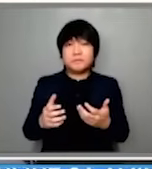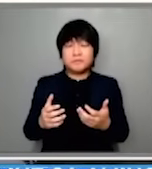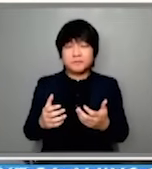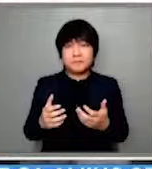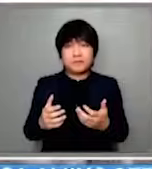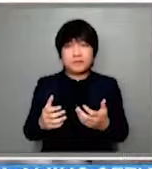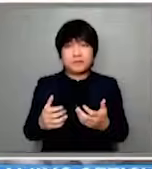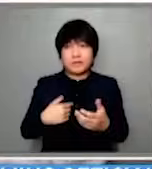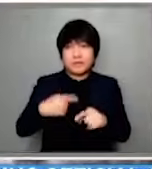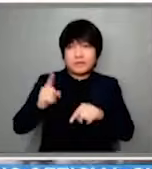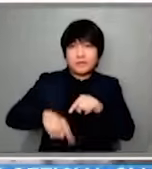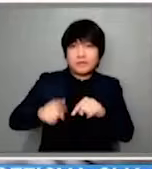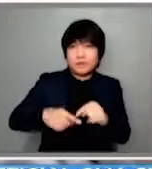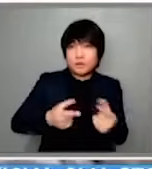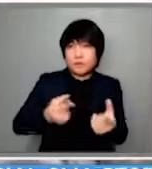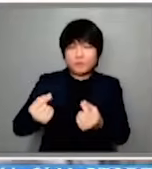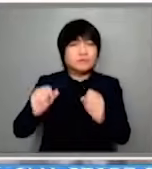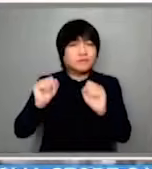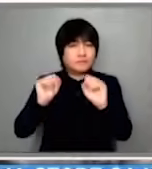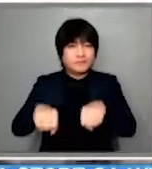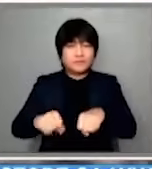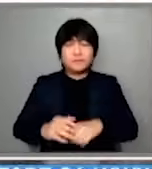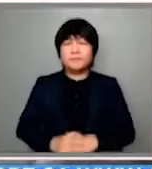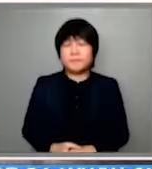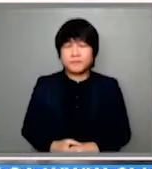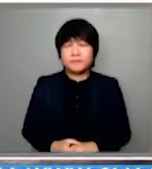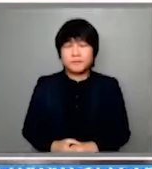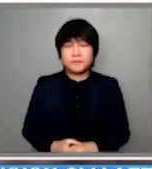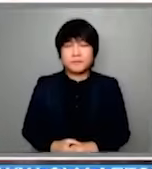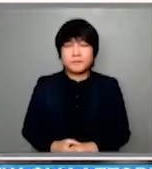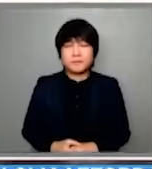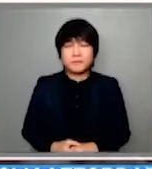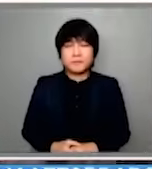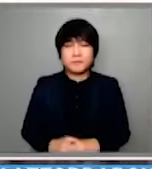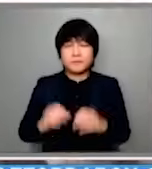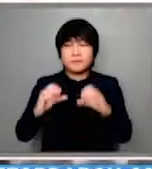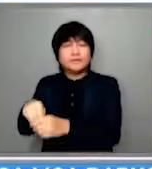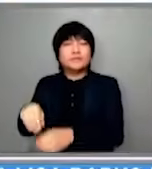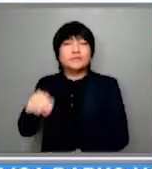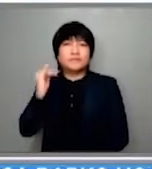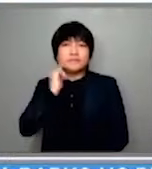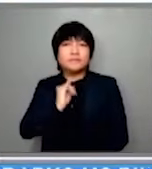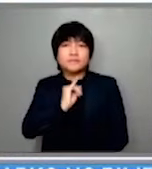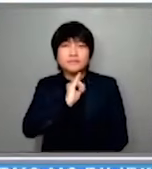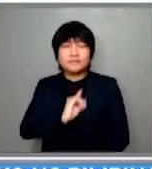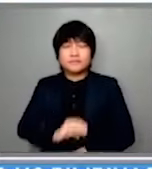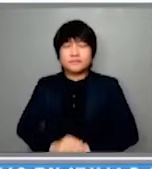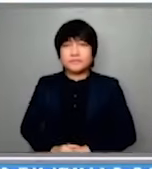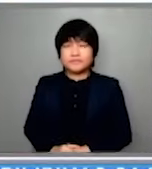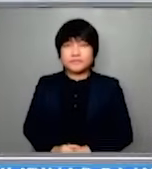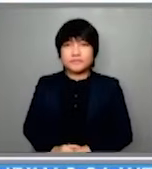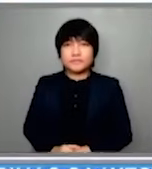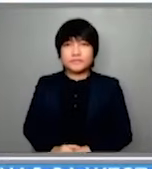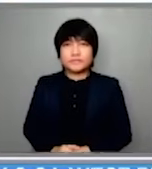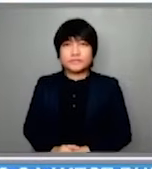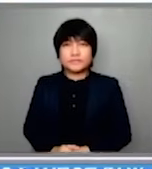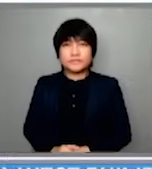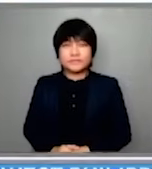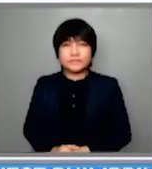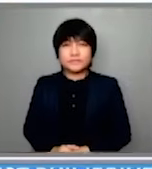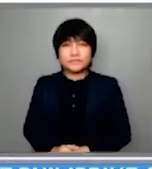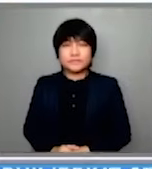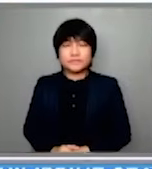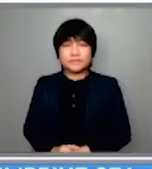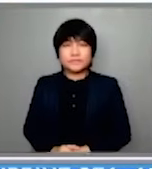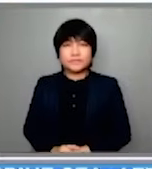mga bagay. Oscar Oida, nagbabalita para sa GMA Integrated News. Balik po tayo sa mga balita sa